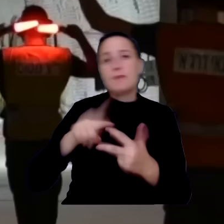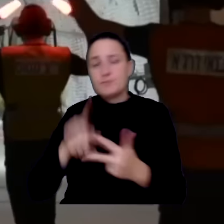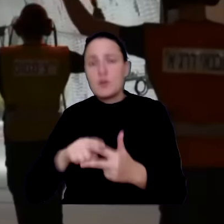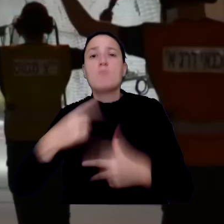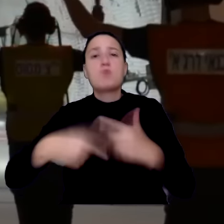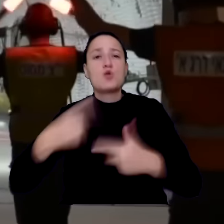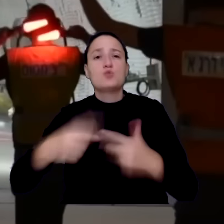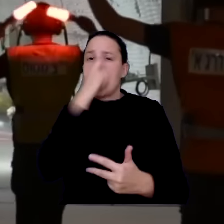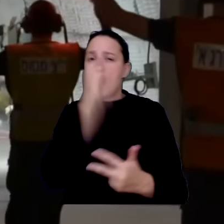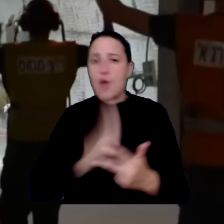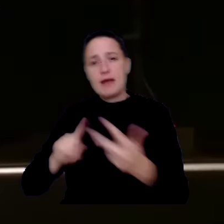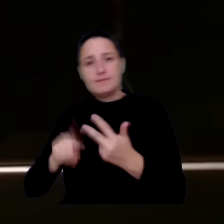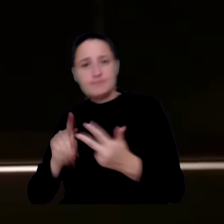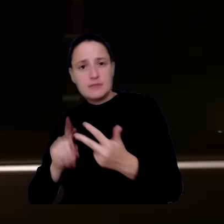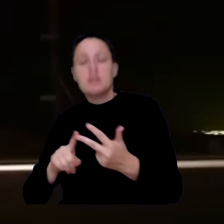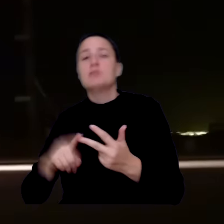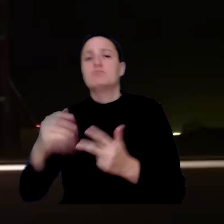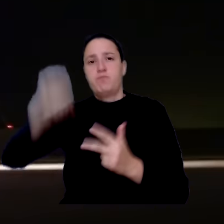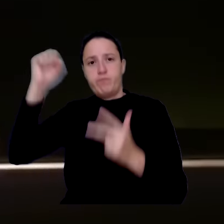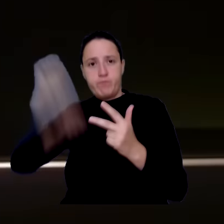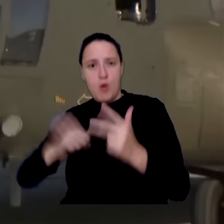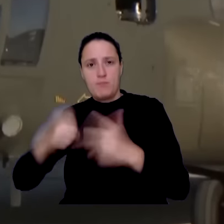ropy i irański program nuklearny.